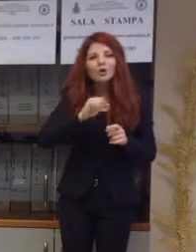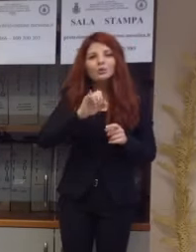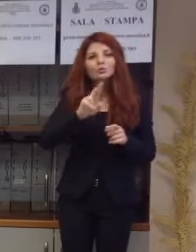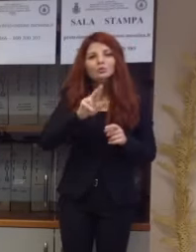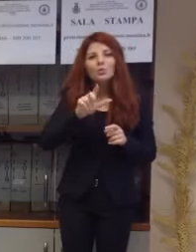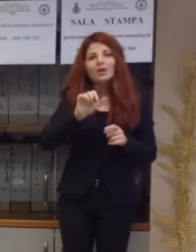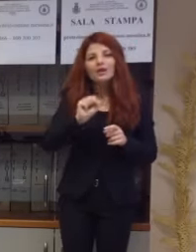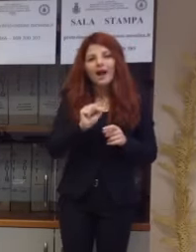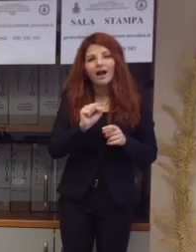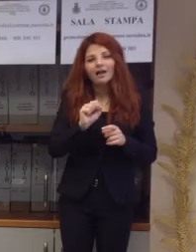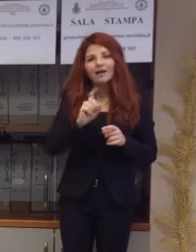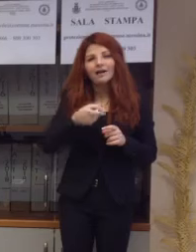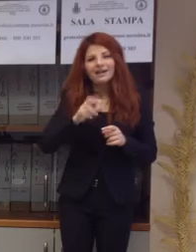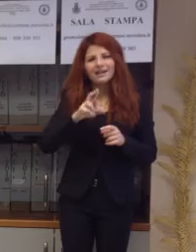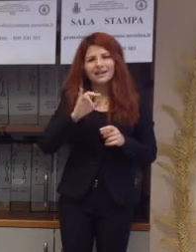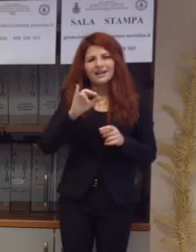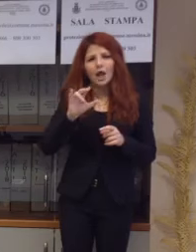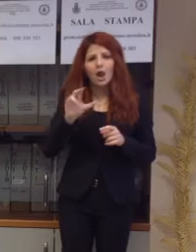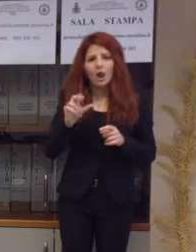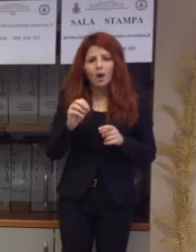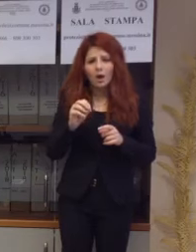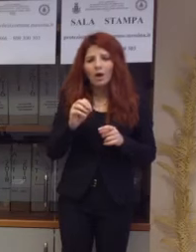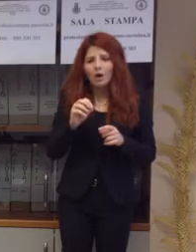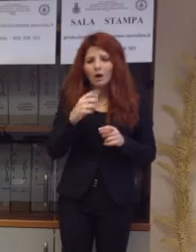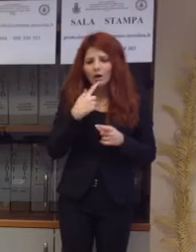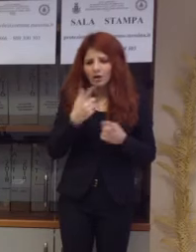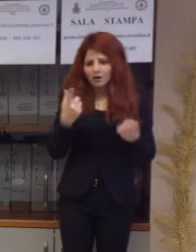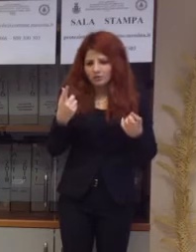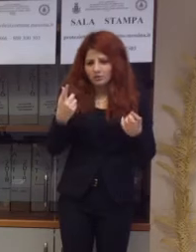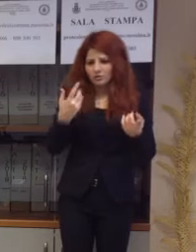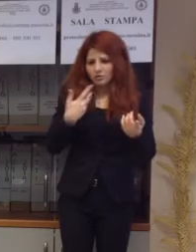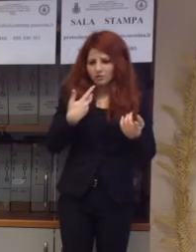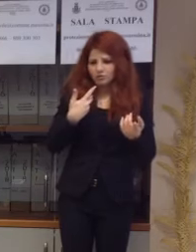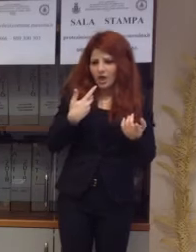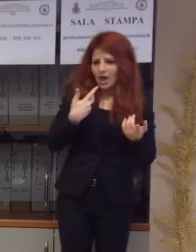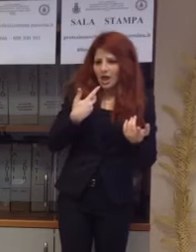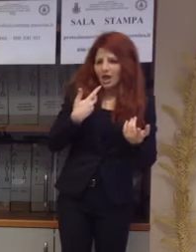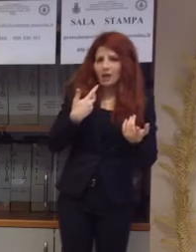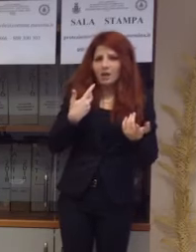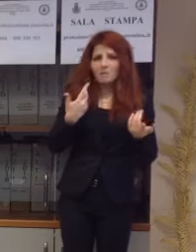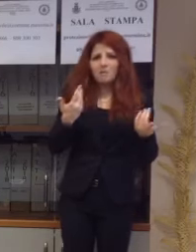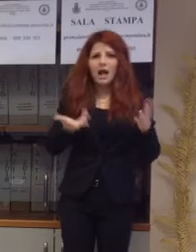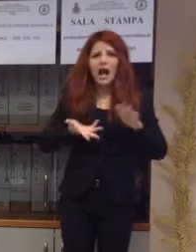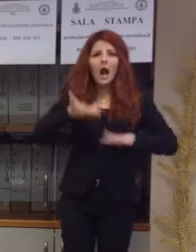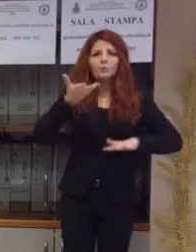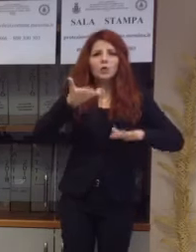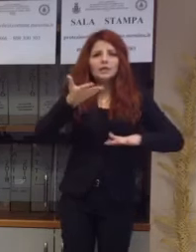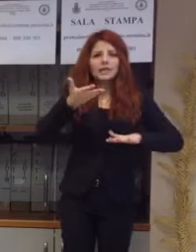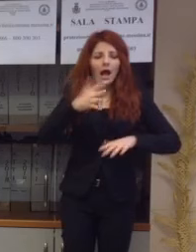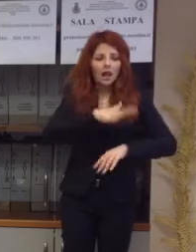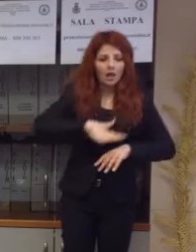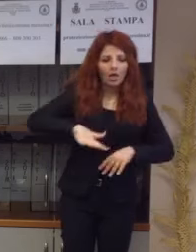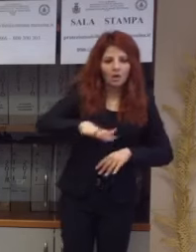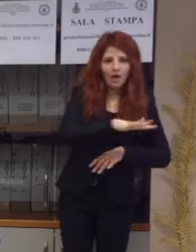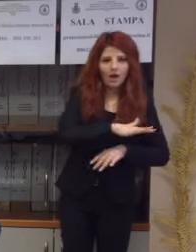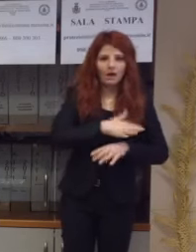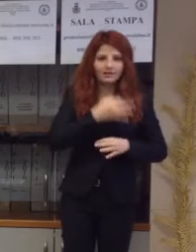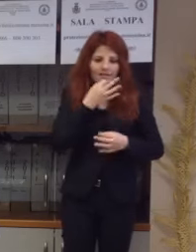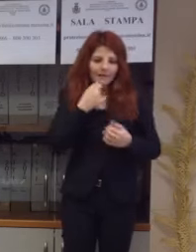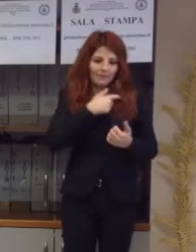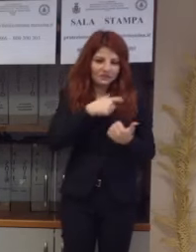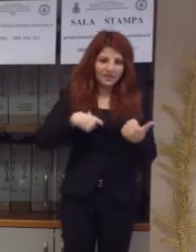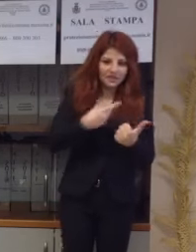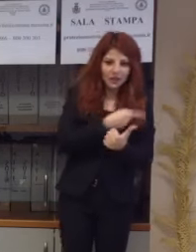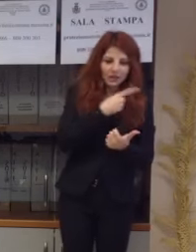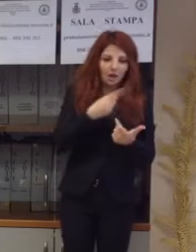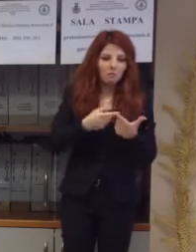presunti privilegi che le autorità locali, non specificando quali, quindi può essere il sindaco, il questore,